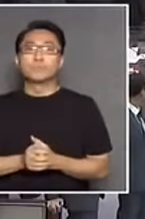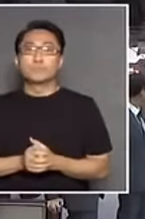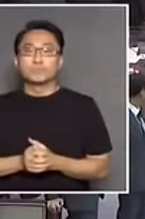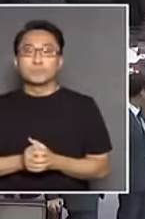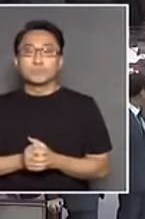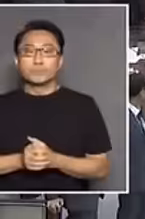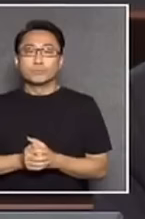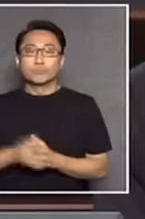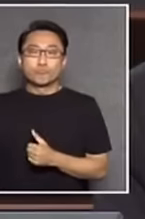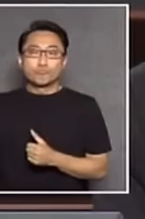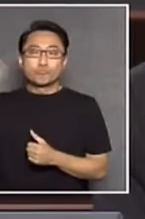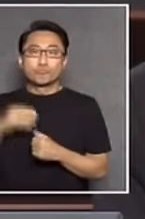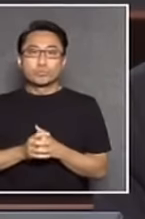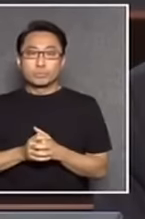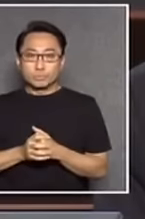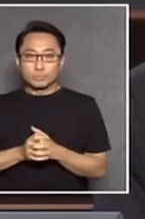抗議主席攬佢，